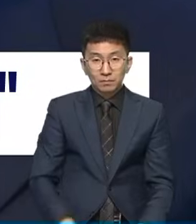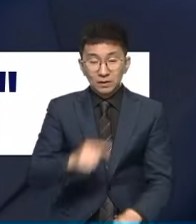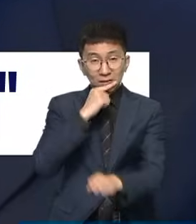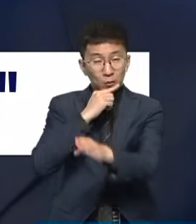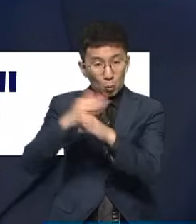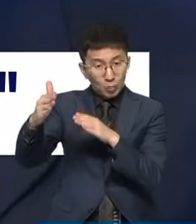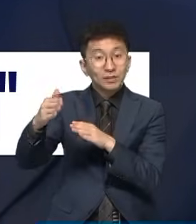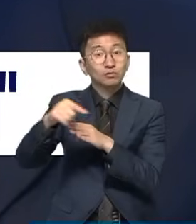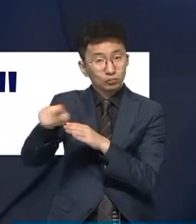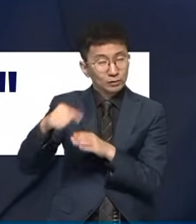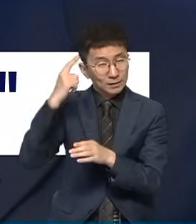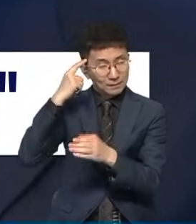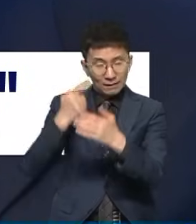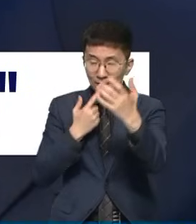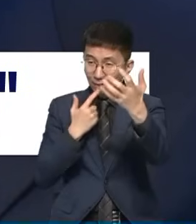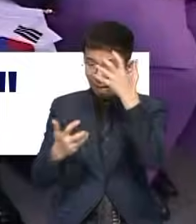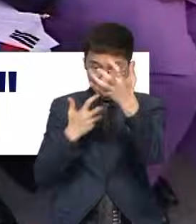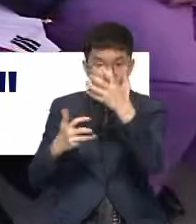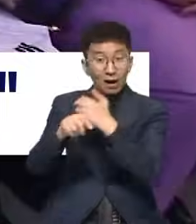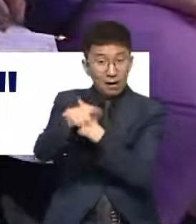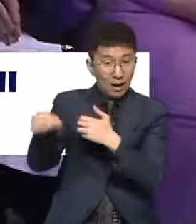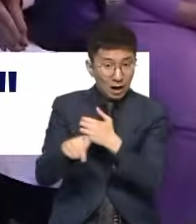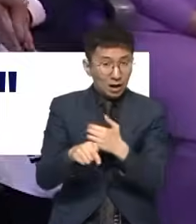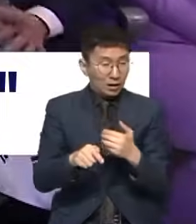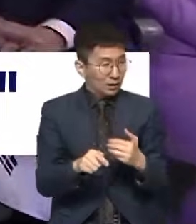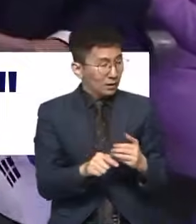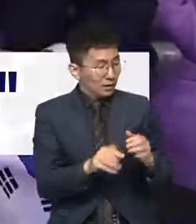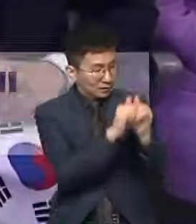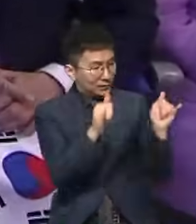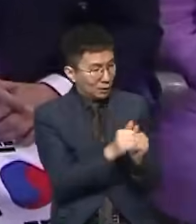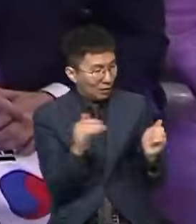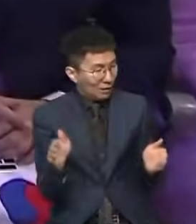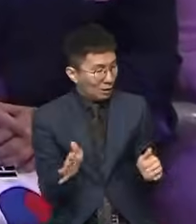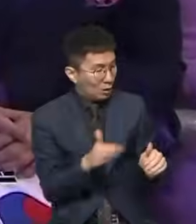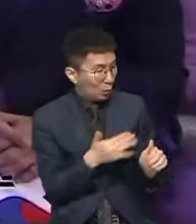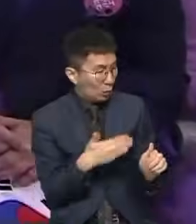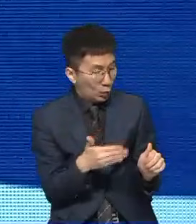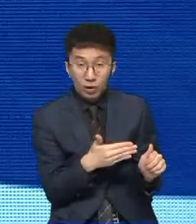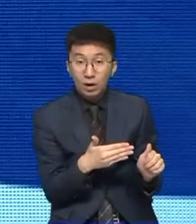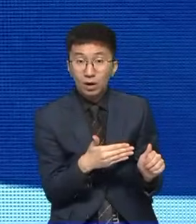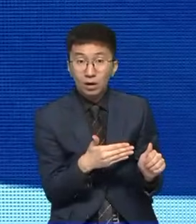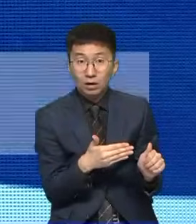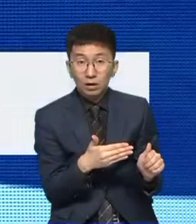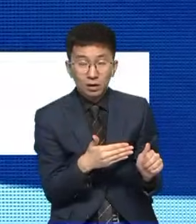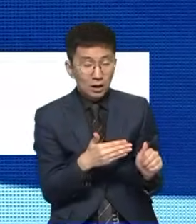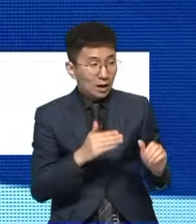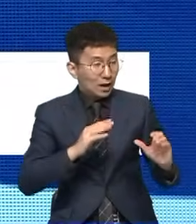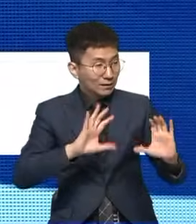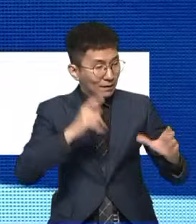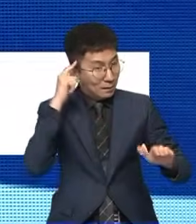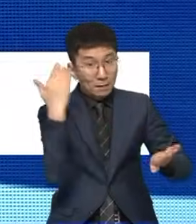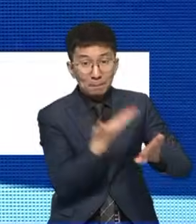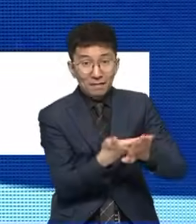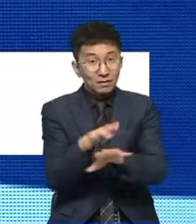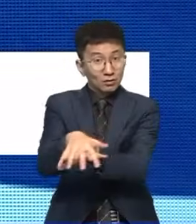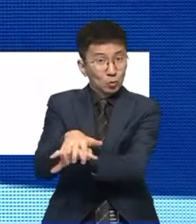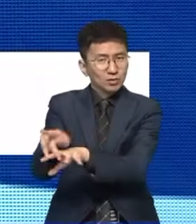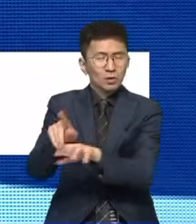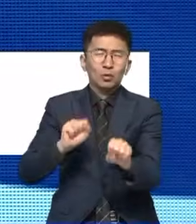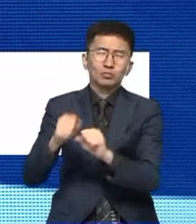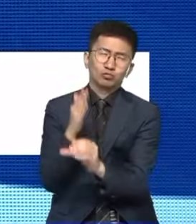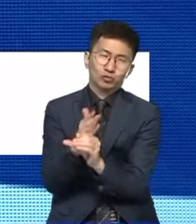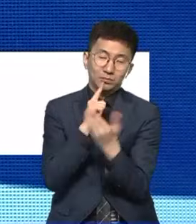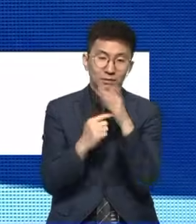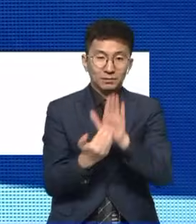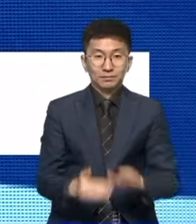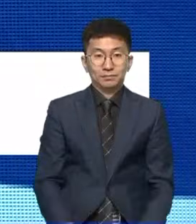교란하는 반국가 세력들이 여전히 활개치고 있다며 이렇게 말했습니다. 공산 전체주의 세력은